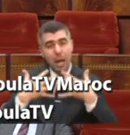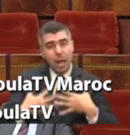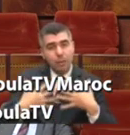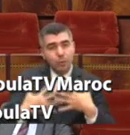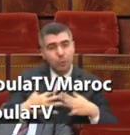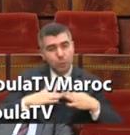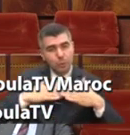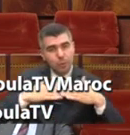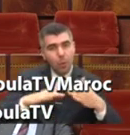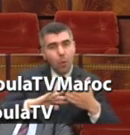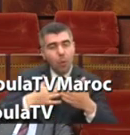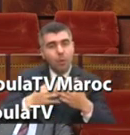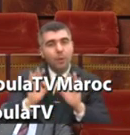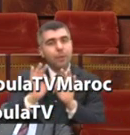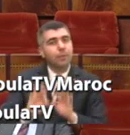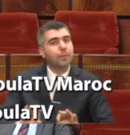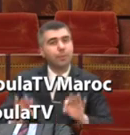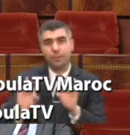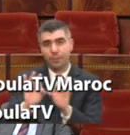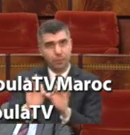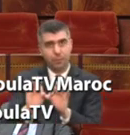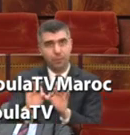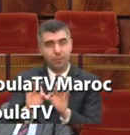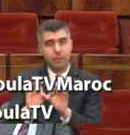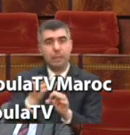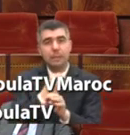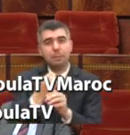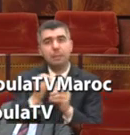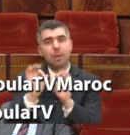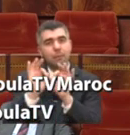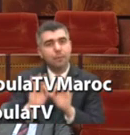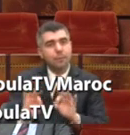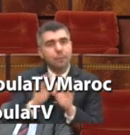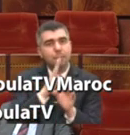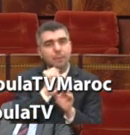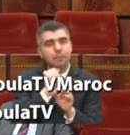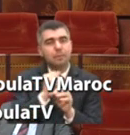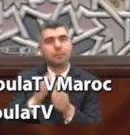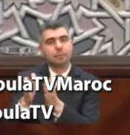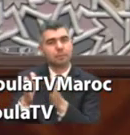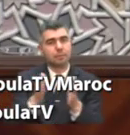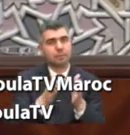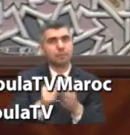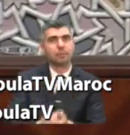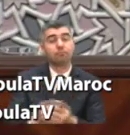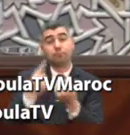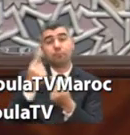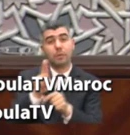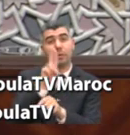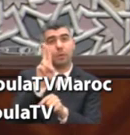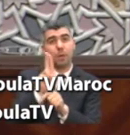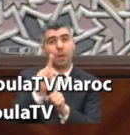مستعملة، انعدام التخصصات. وشكرا. هل من تعقيب إضافي؟